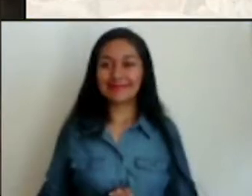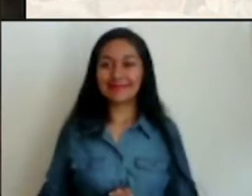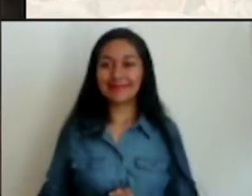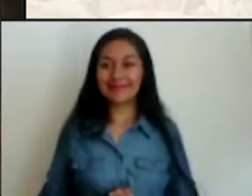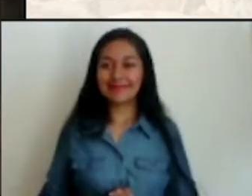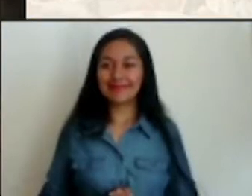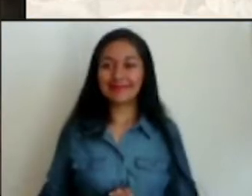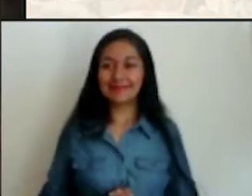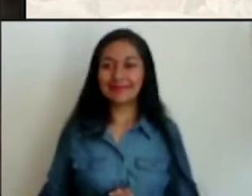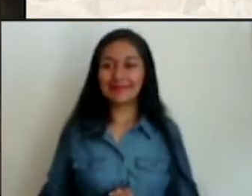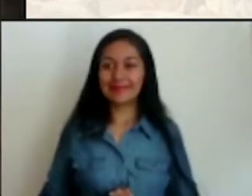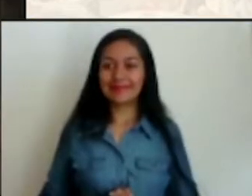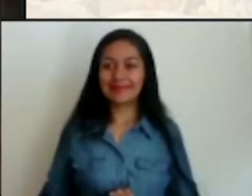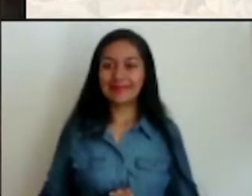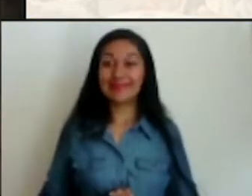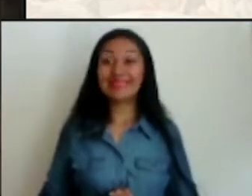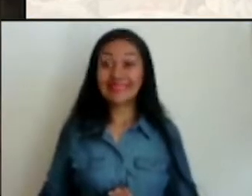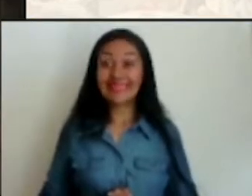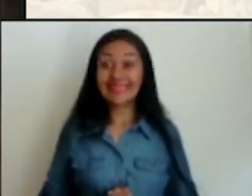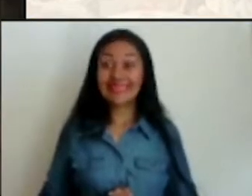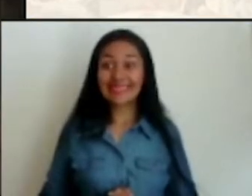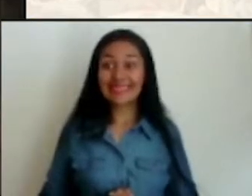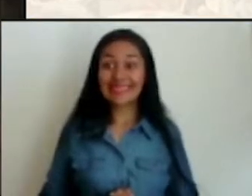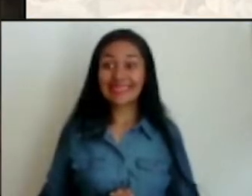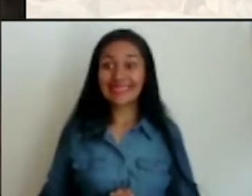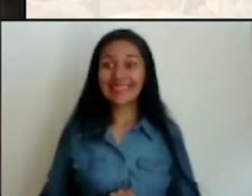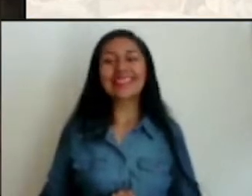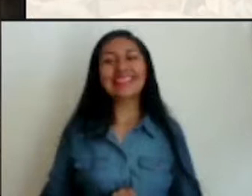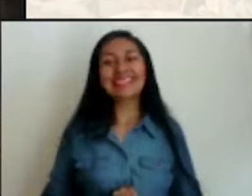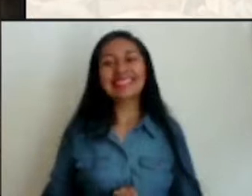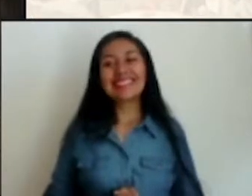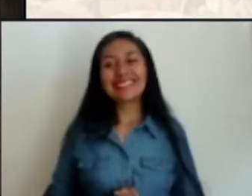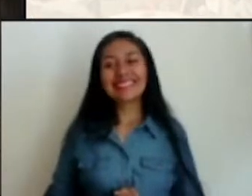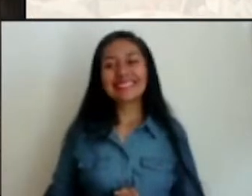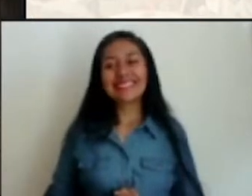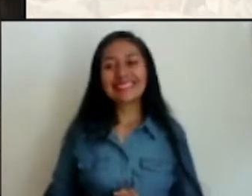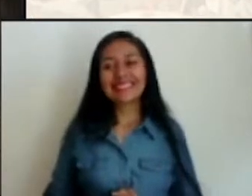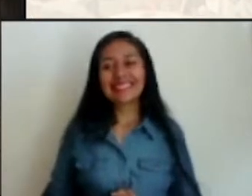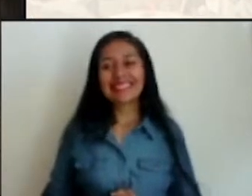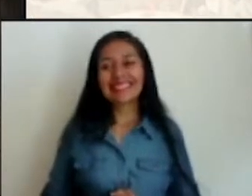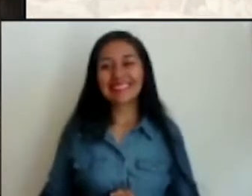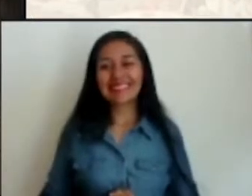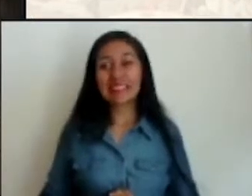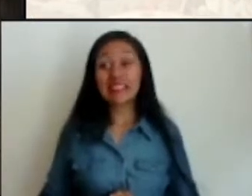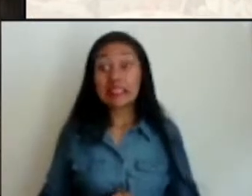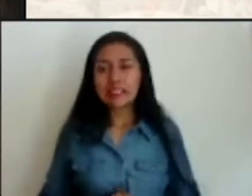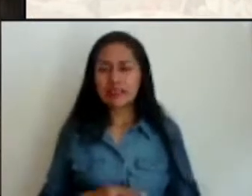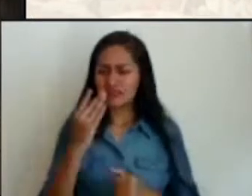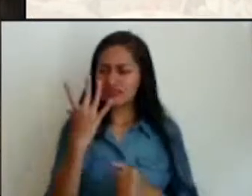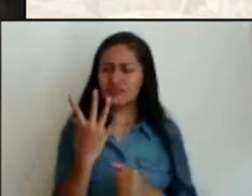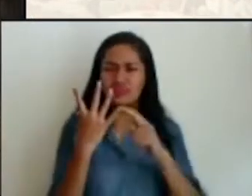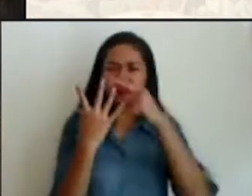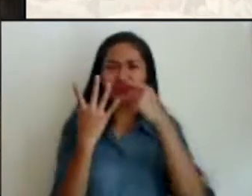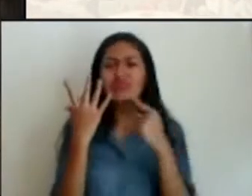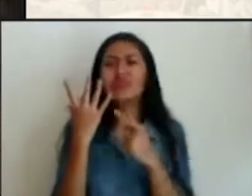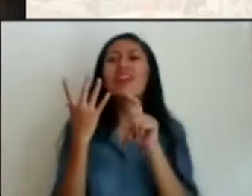La mirra, entonces, con este significado de aroma salutífero, representa, tiene un doble significado, como decíamos,